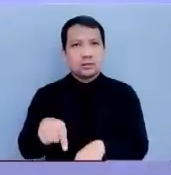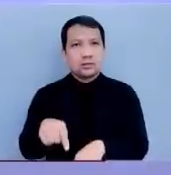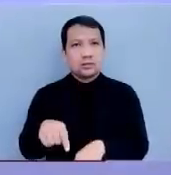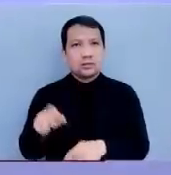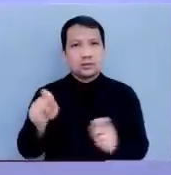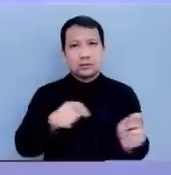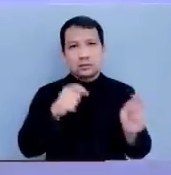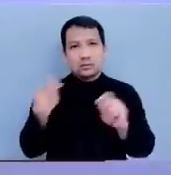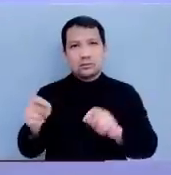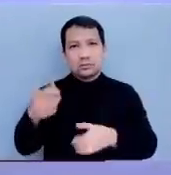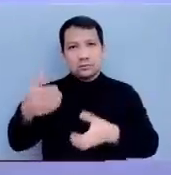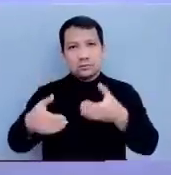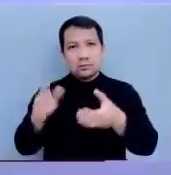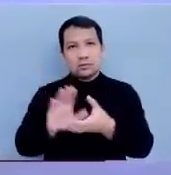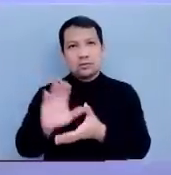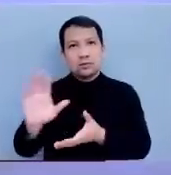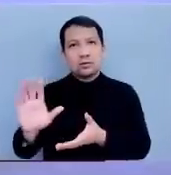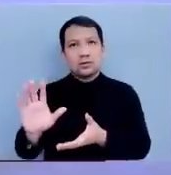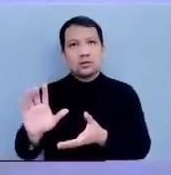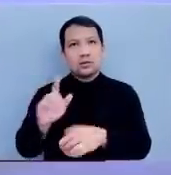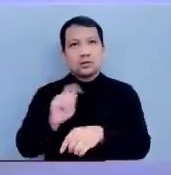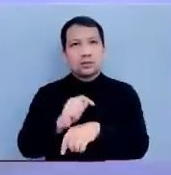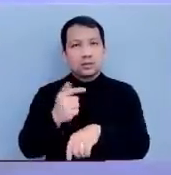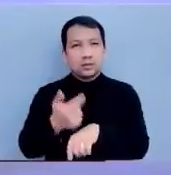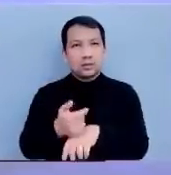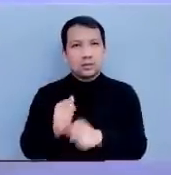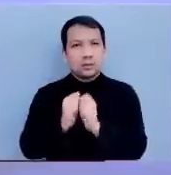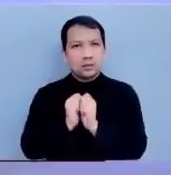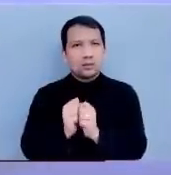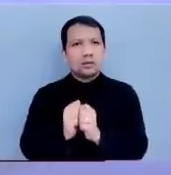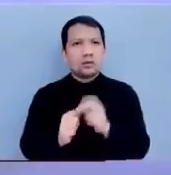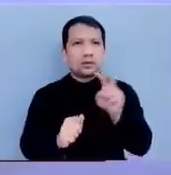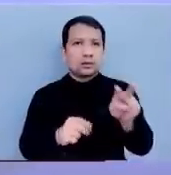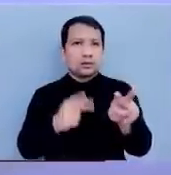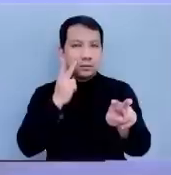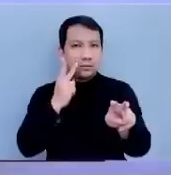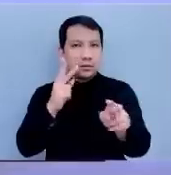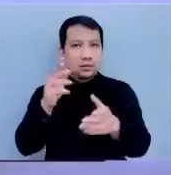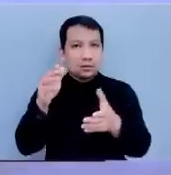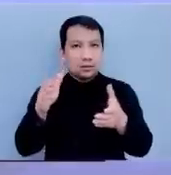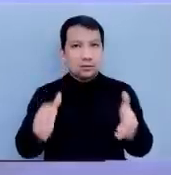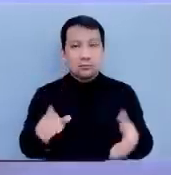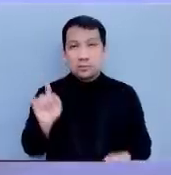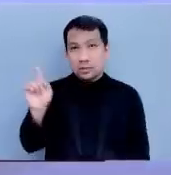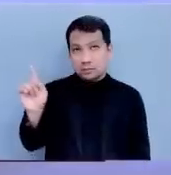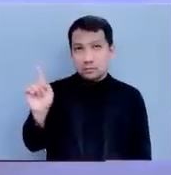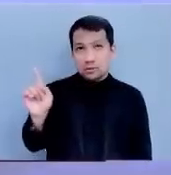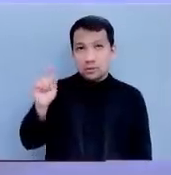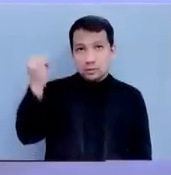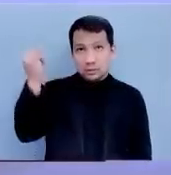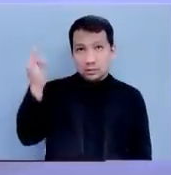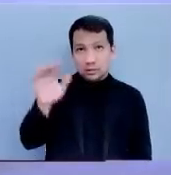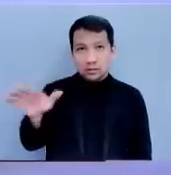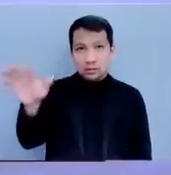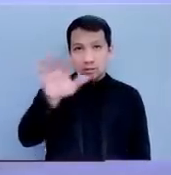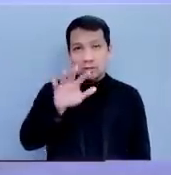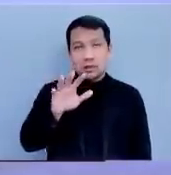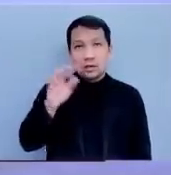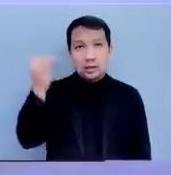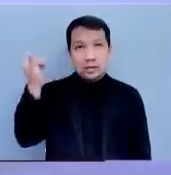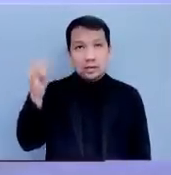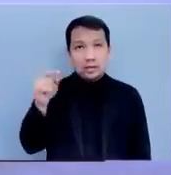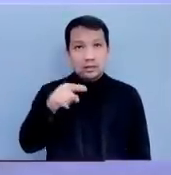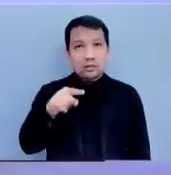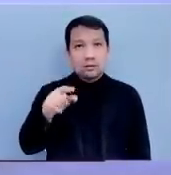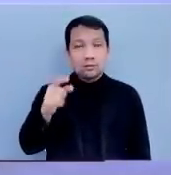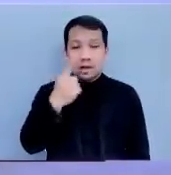pinalipat ng Korte Suprema sa Taguig City. Kung titingnan mo po ang mapa ng Makati, ito po yun. Ito pong kulay dilaw at